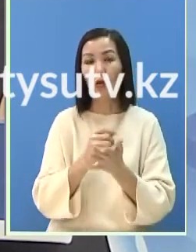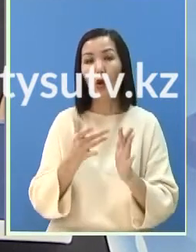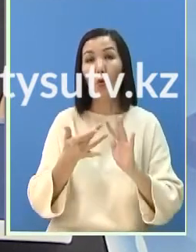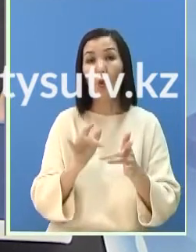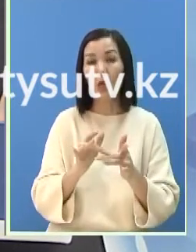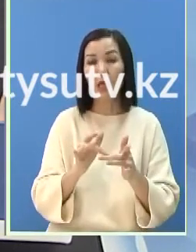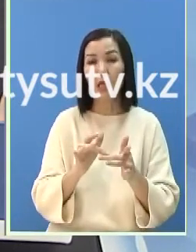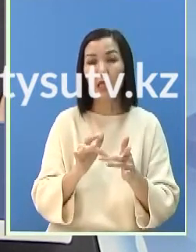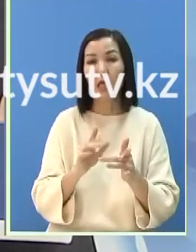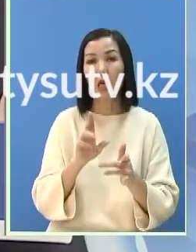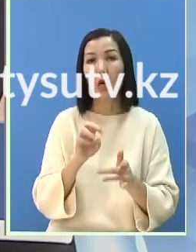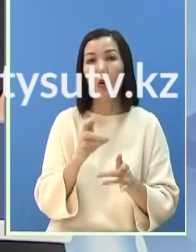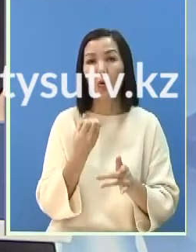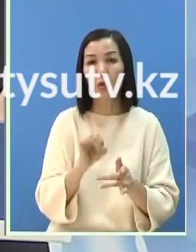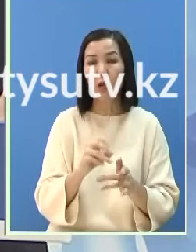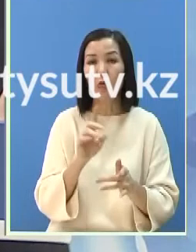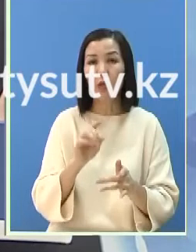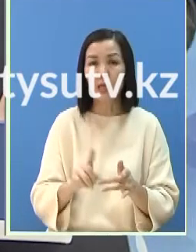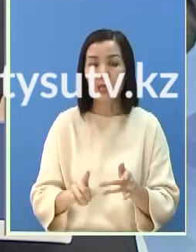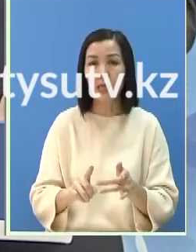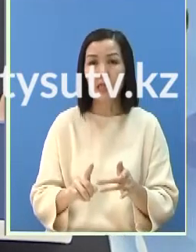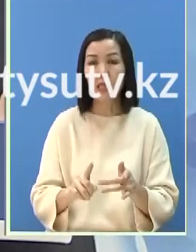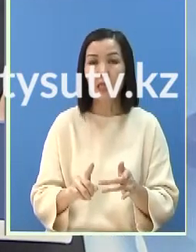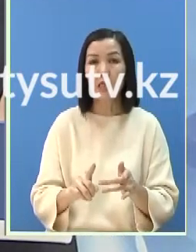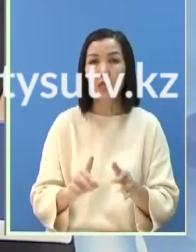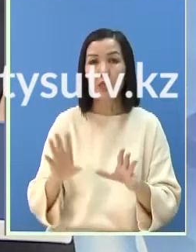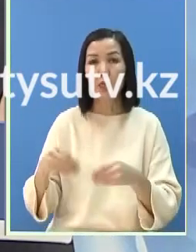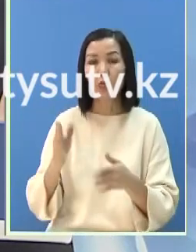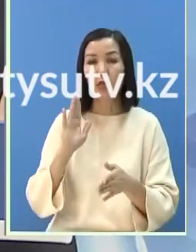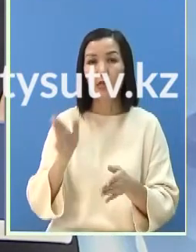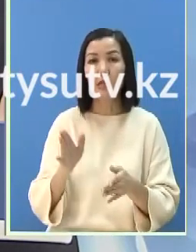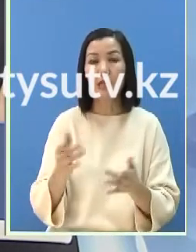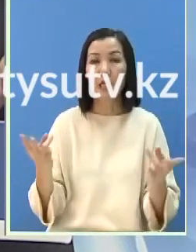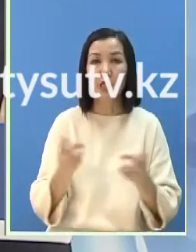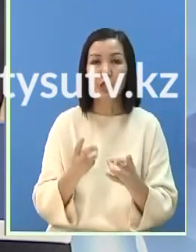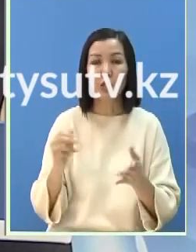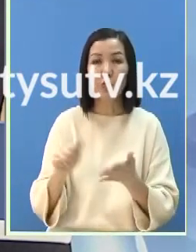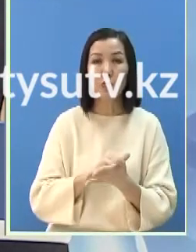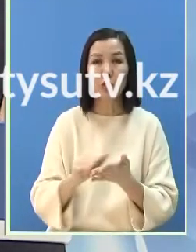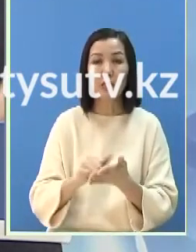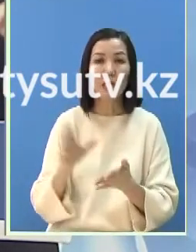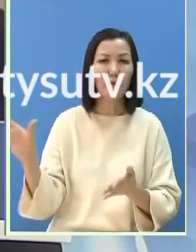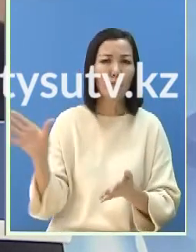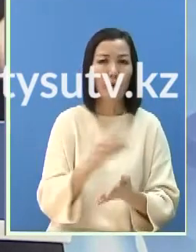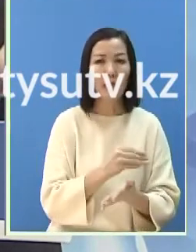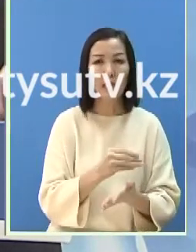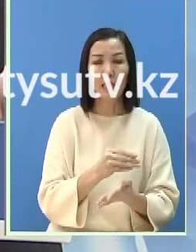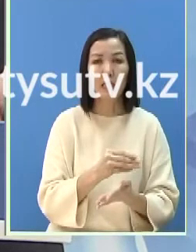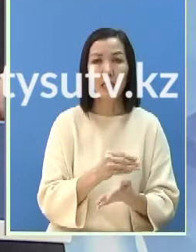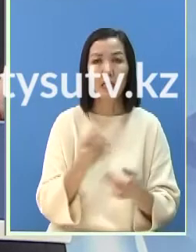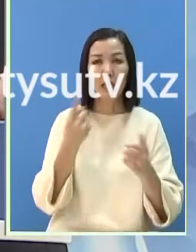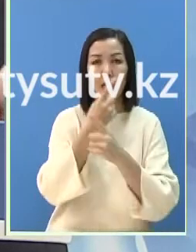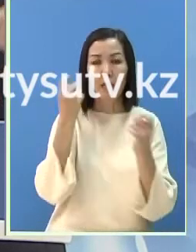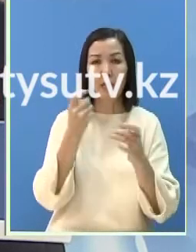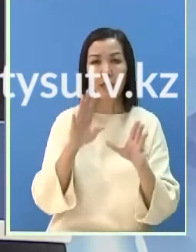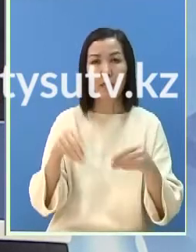арқылы. Иә, онлайн қолдау кезет электронды портал арқылы өткізіледі. Оған керекті документ құжаттардың барлығы жаңаға біз хабарлама